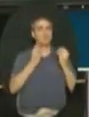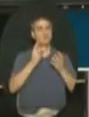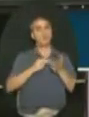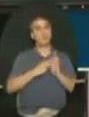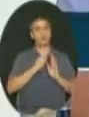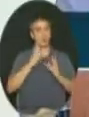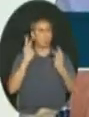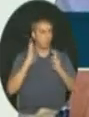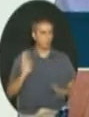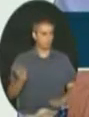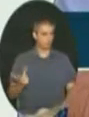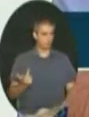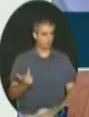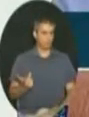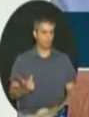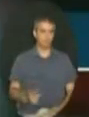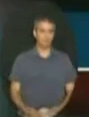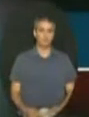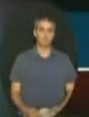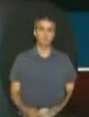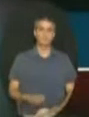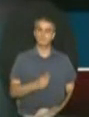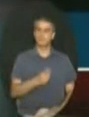שהוא פוליטי הוא לא חשוב. אתה יודע